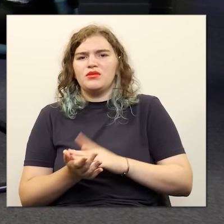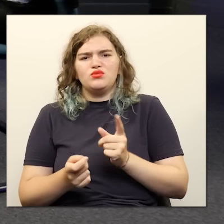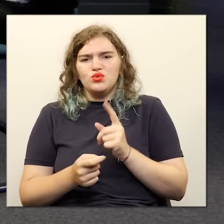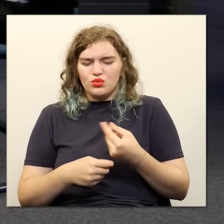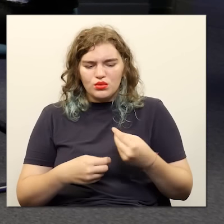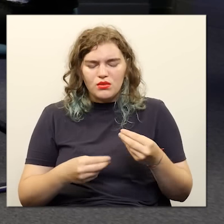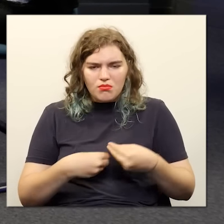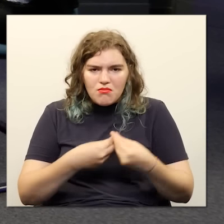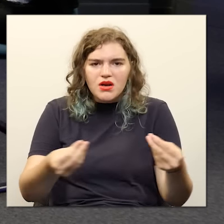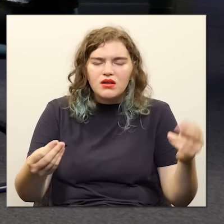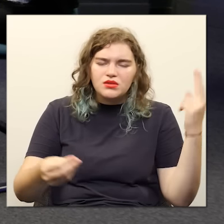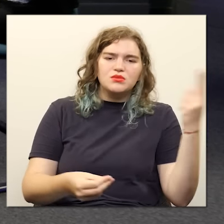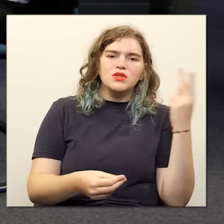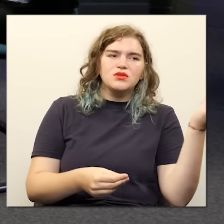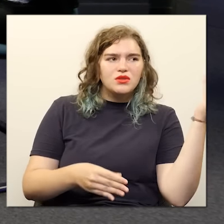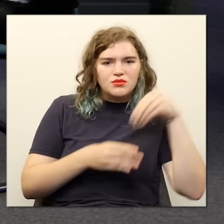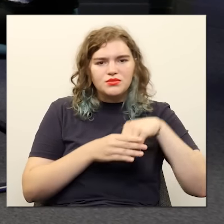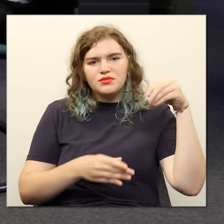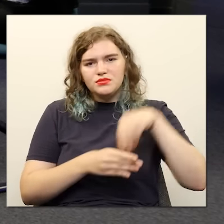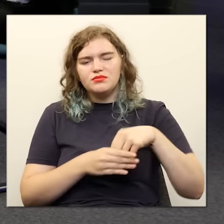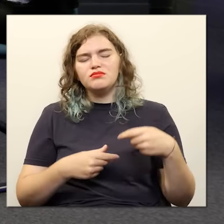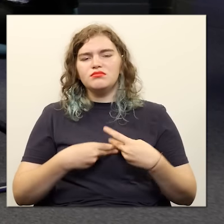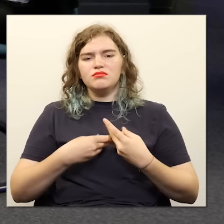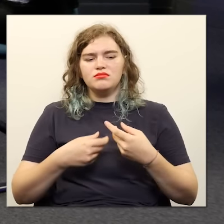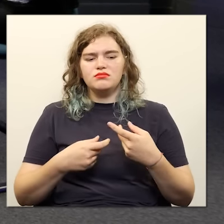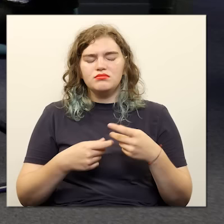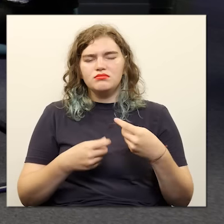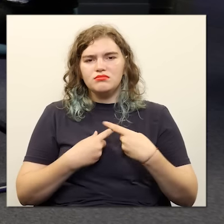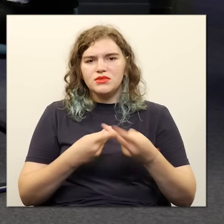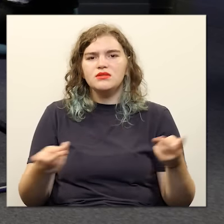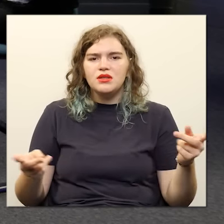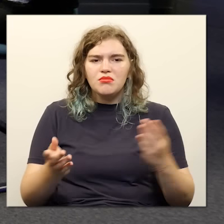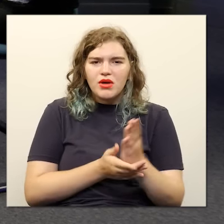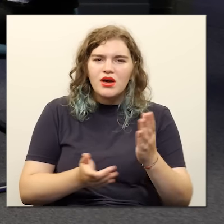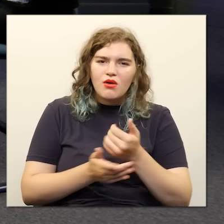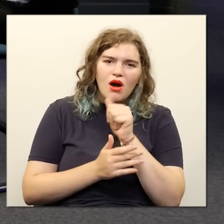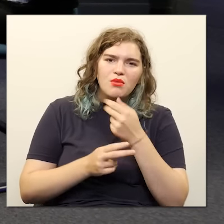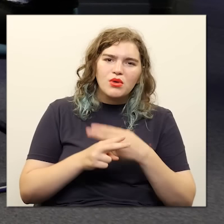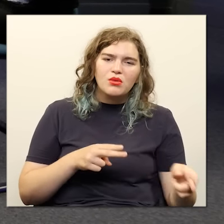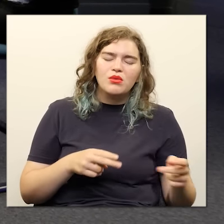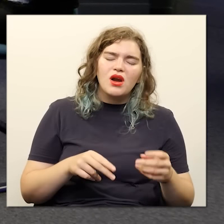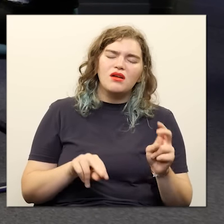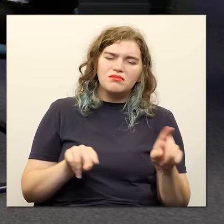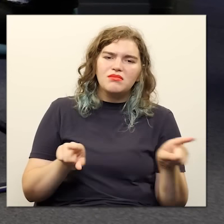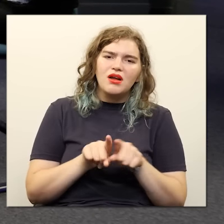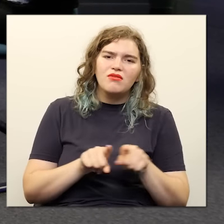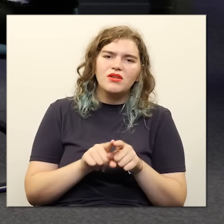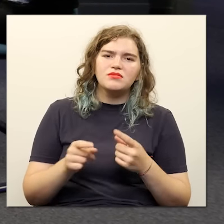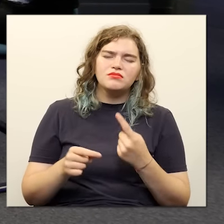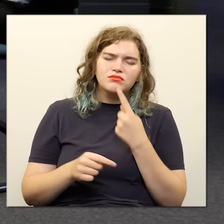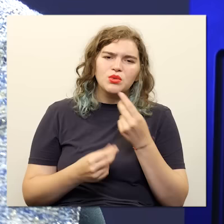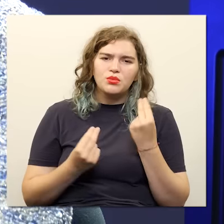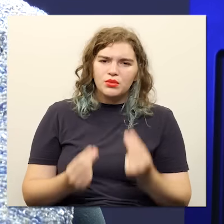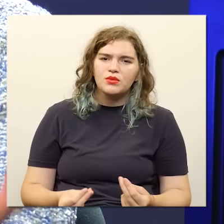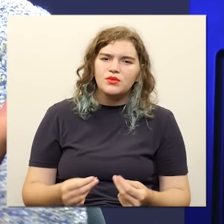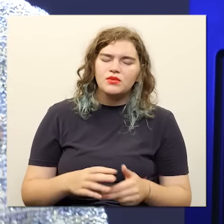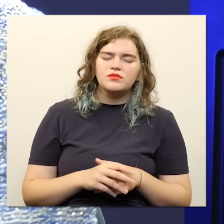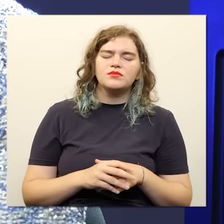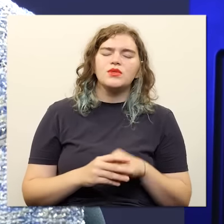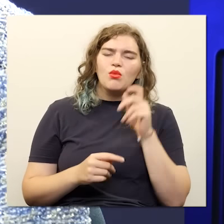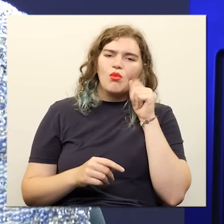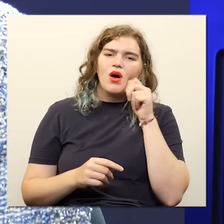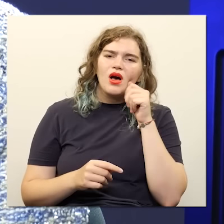cu cât dăm mai mult, cu atât Dumnezeu umple noi. Dăm, umple. Și atunci mereu apa e curată și e bună și e gustoasă.